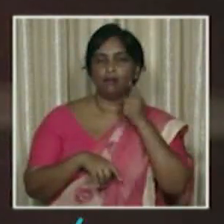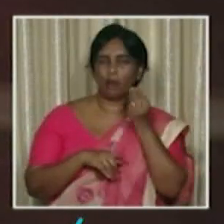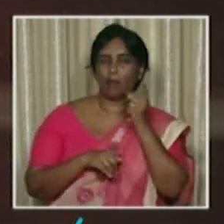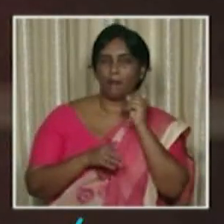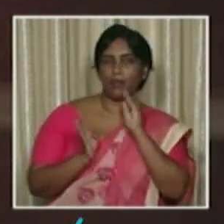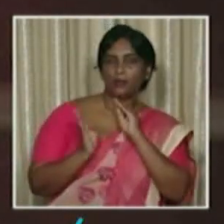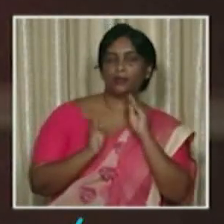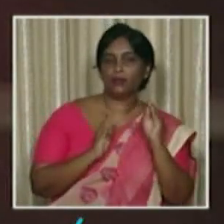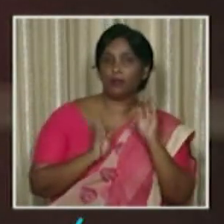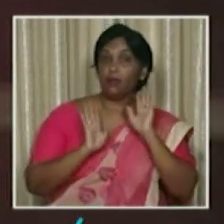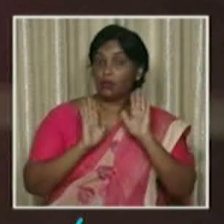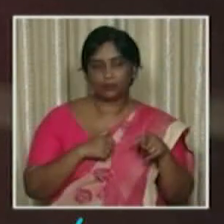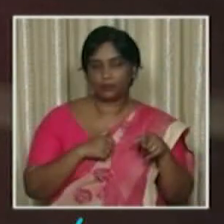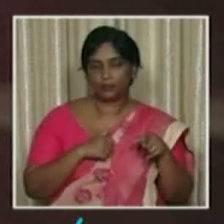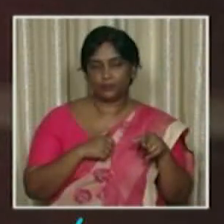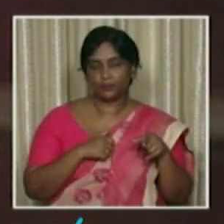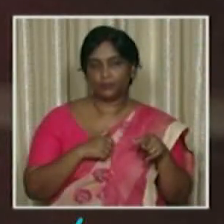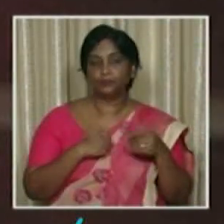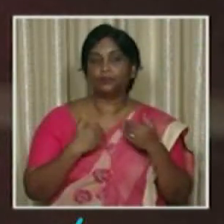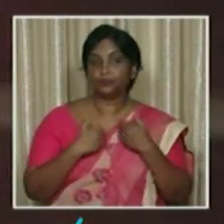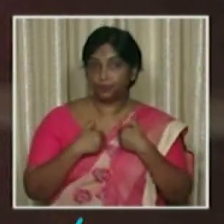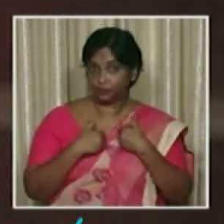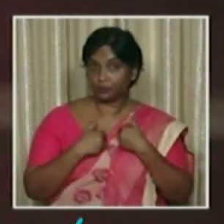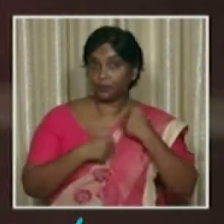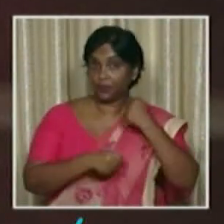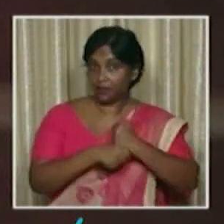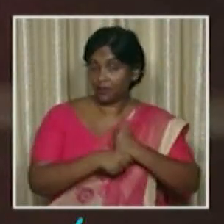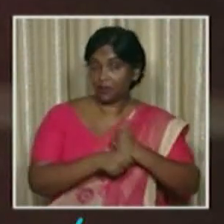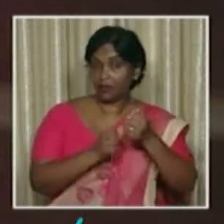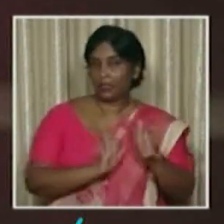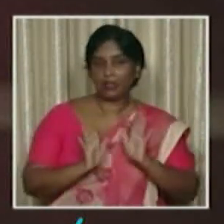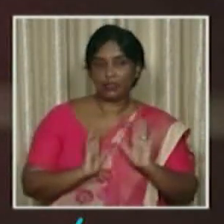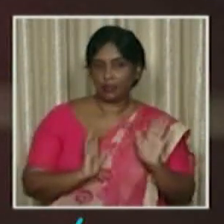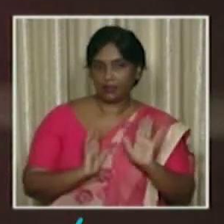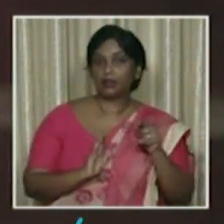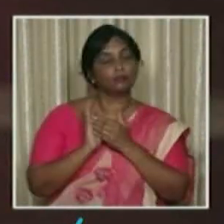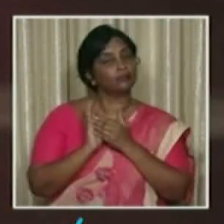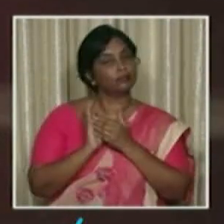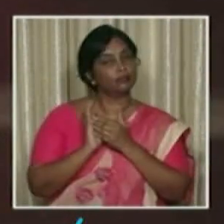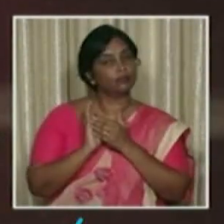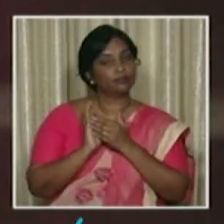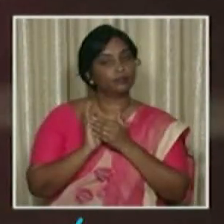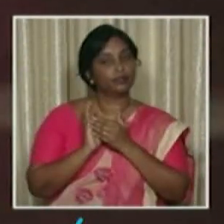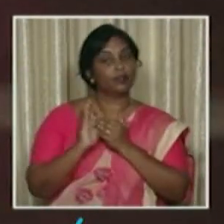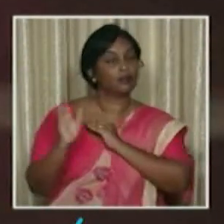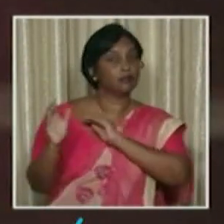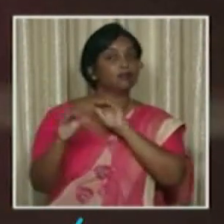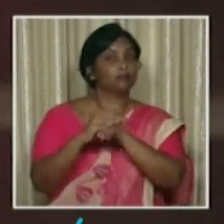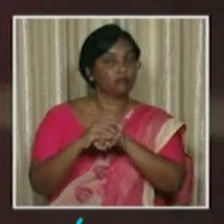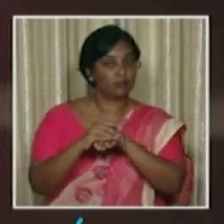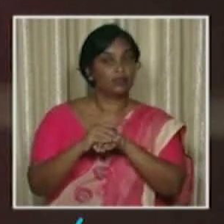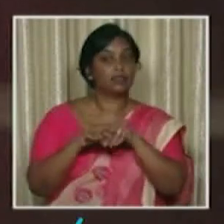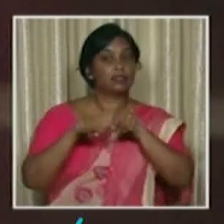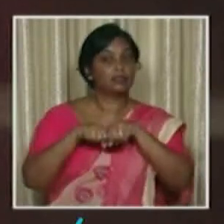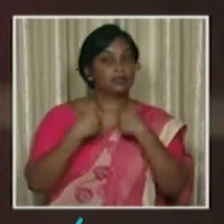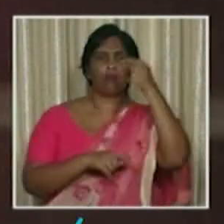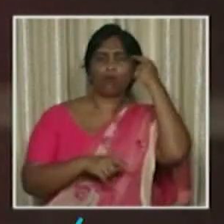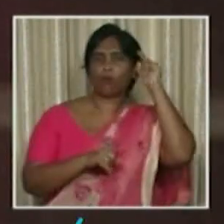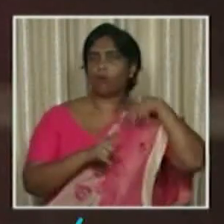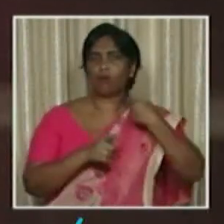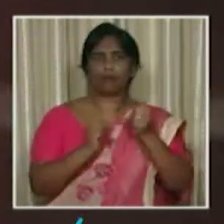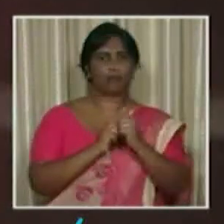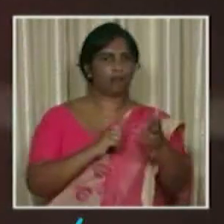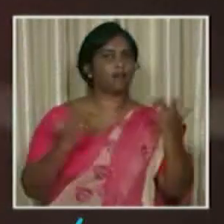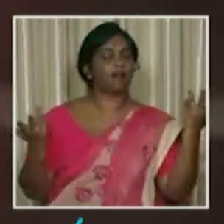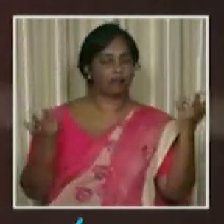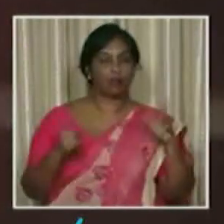වුණා හැබැයි ඒකට හේතුව අපේවත් මේ රජයේ වරදවත් නෙවෙයි මේ සම්බන්ධව රෙප්‍රසන්ටේෂන්ස් කරන්න සංවිධාන ගණනාවක් තිබුණා ඒක